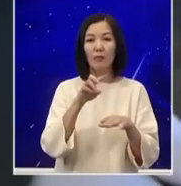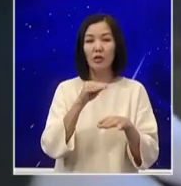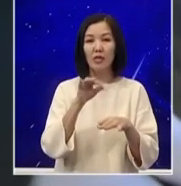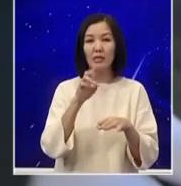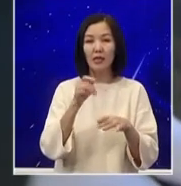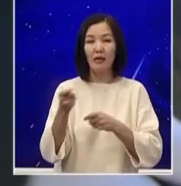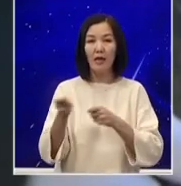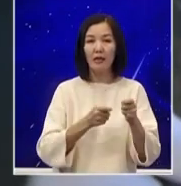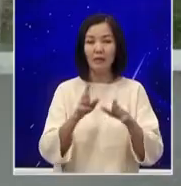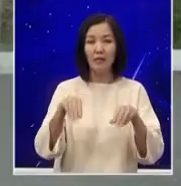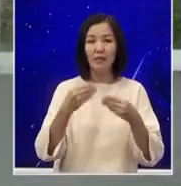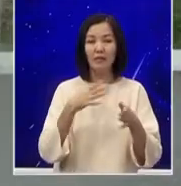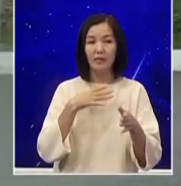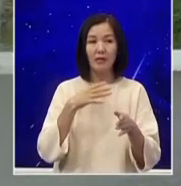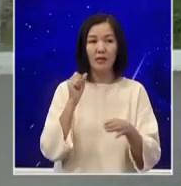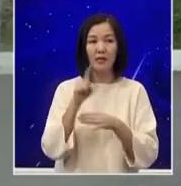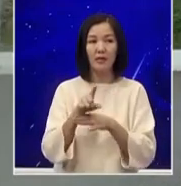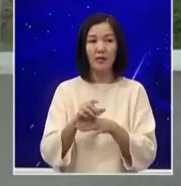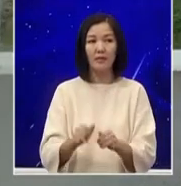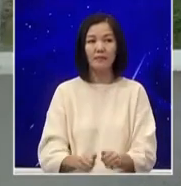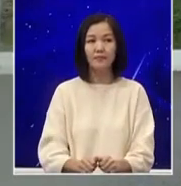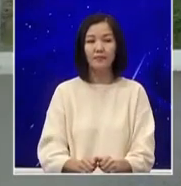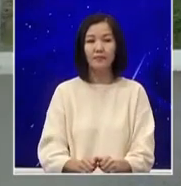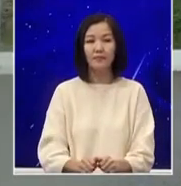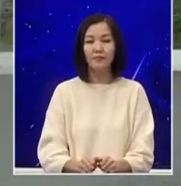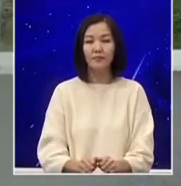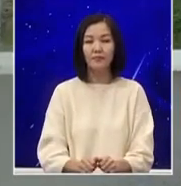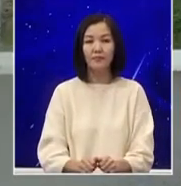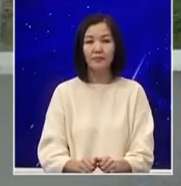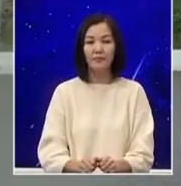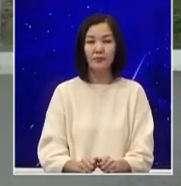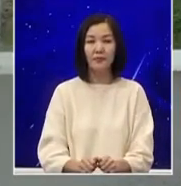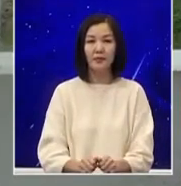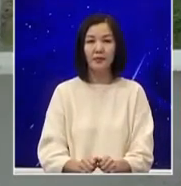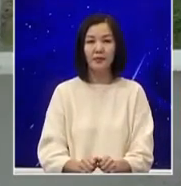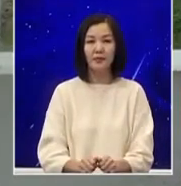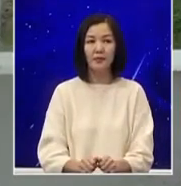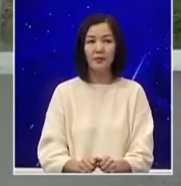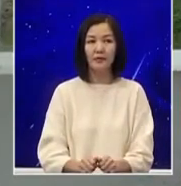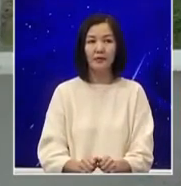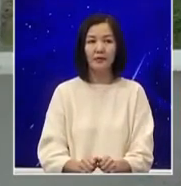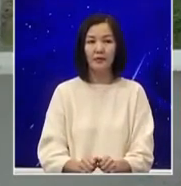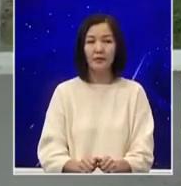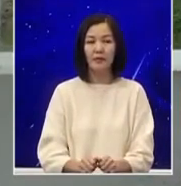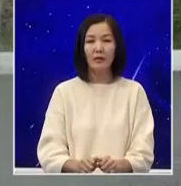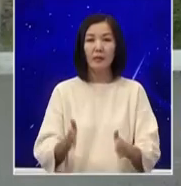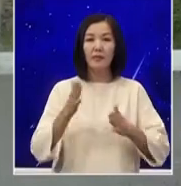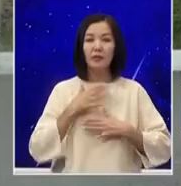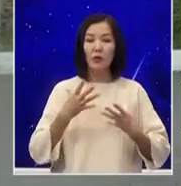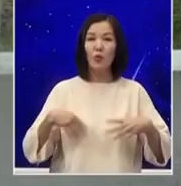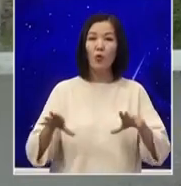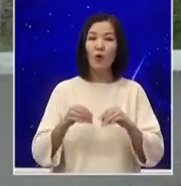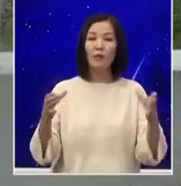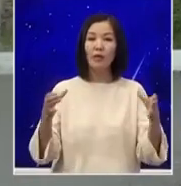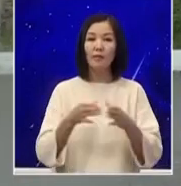ауданының әкімдігіне тапсырылды. Общественное объединение «Атамна Номанаты» создано в мае 2019 года. Біздің қоғамдық